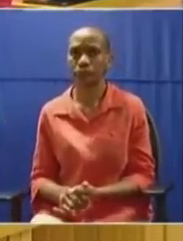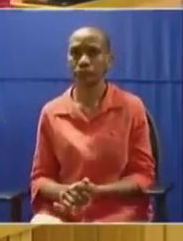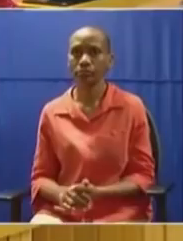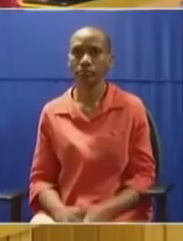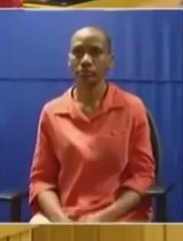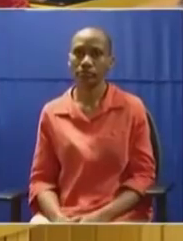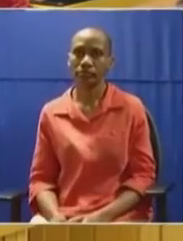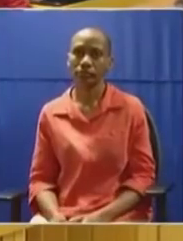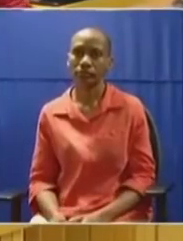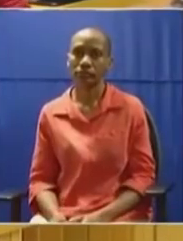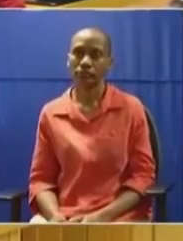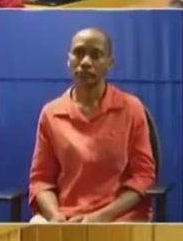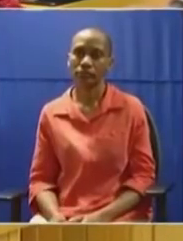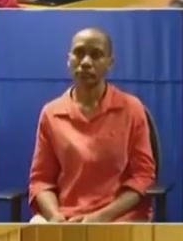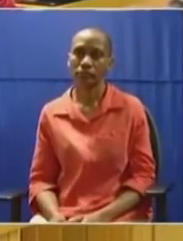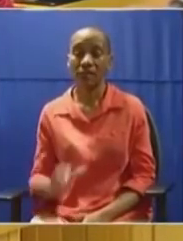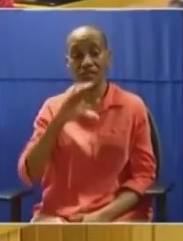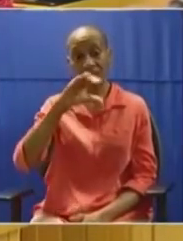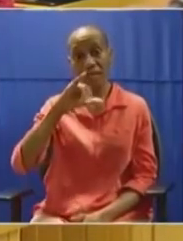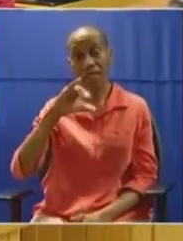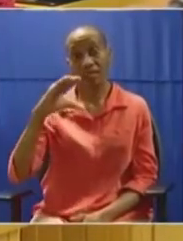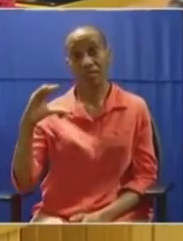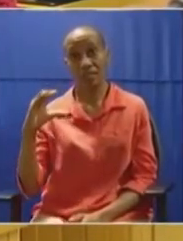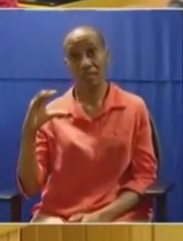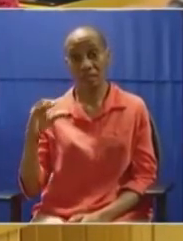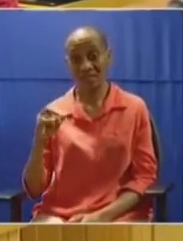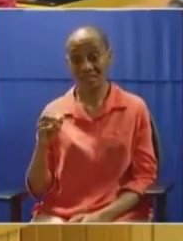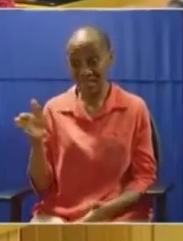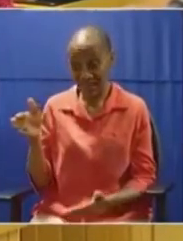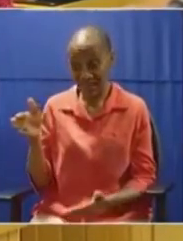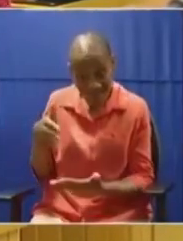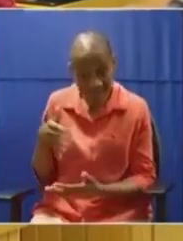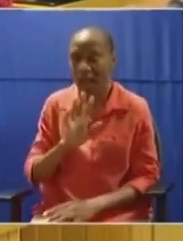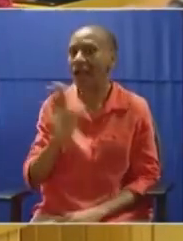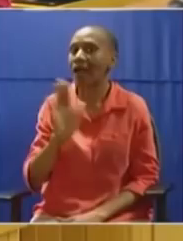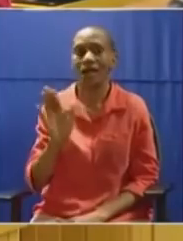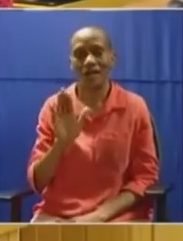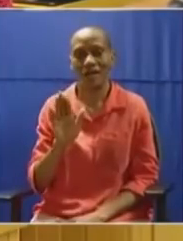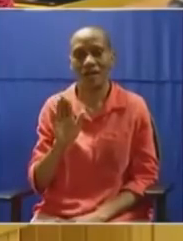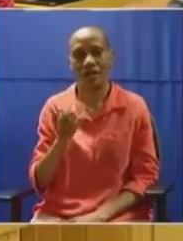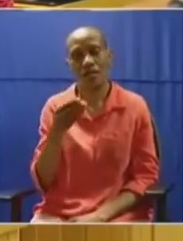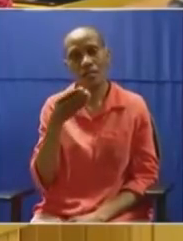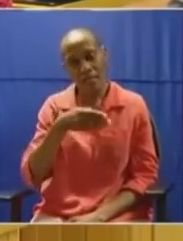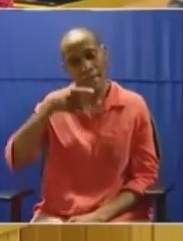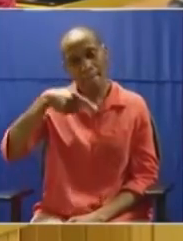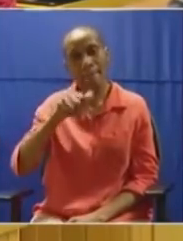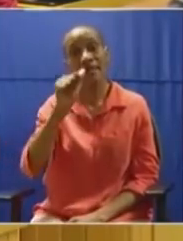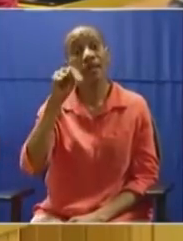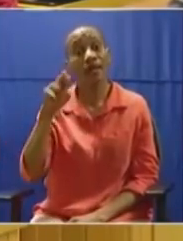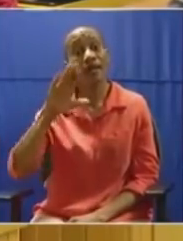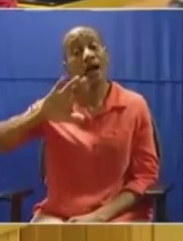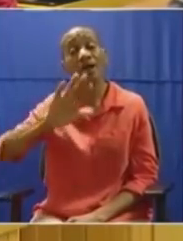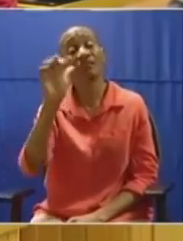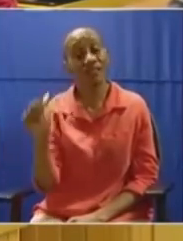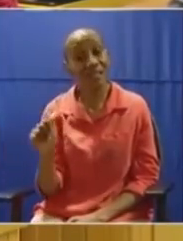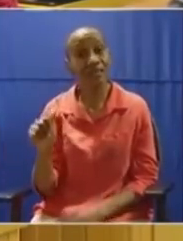Chepersen, de komander-in-chief is niet absente. Hij is het Parlement van Afrikaanse Parlement in